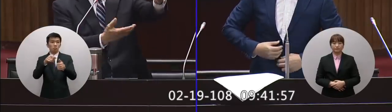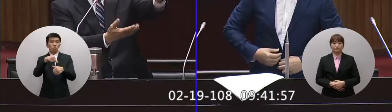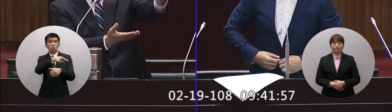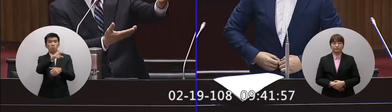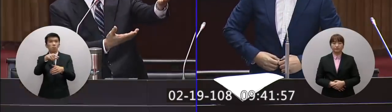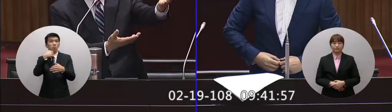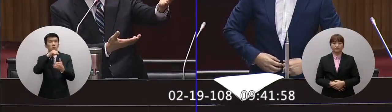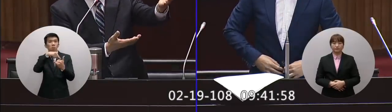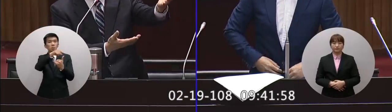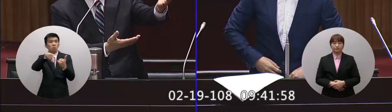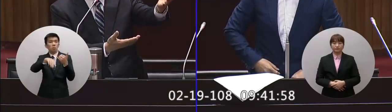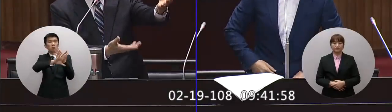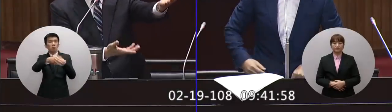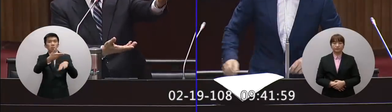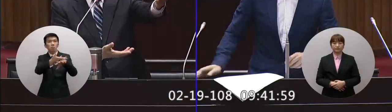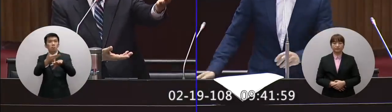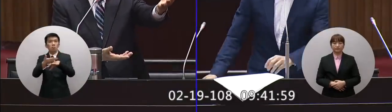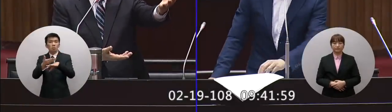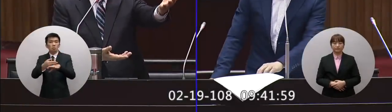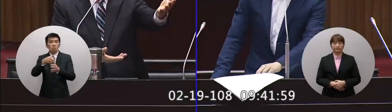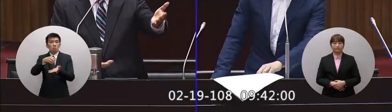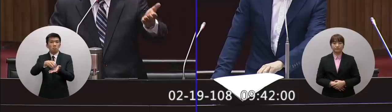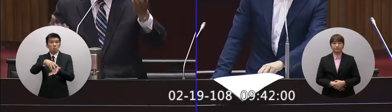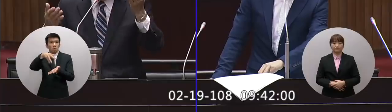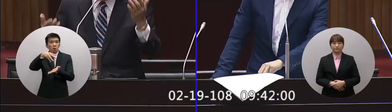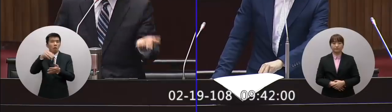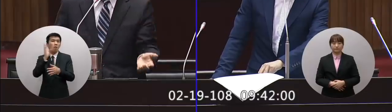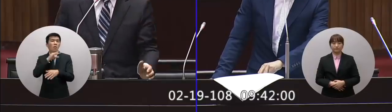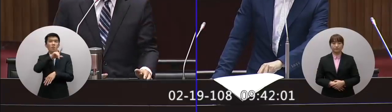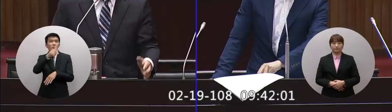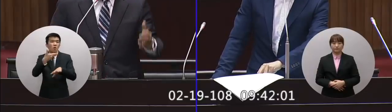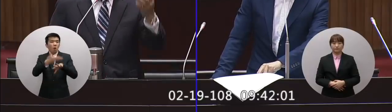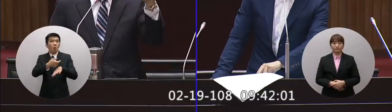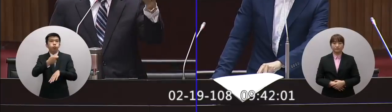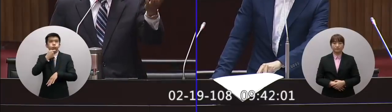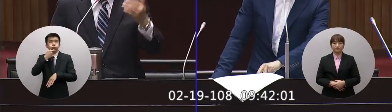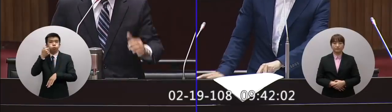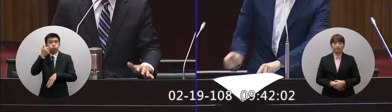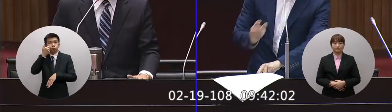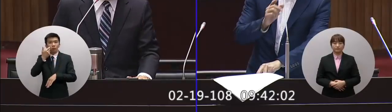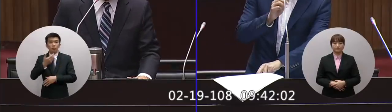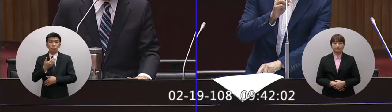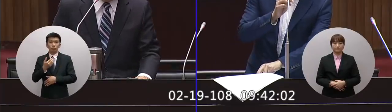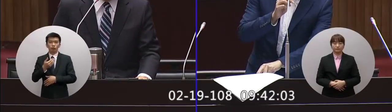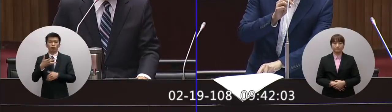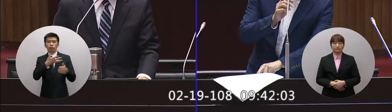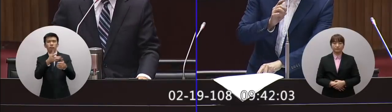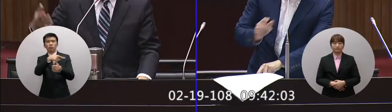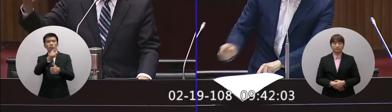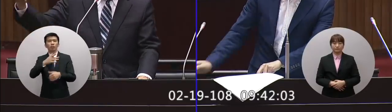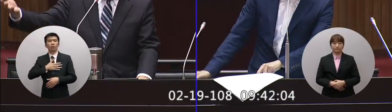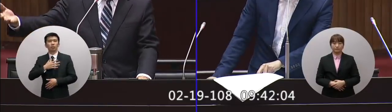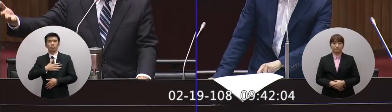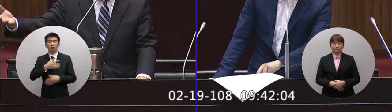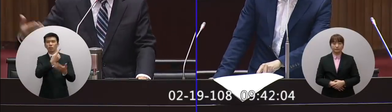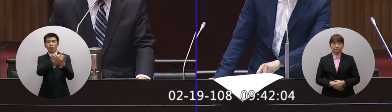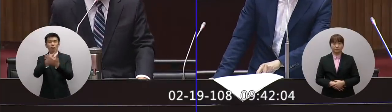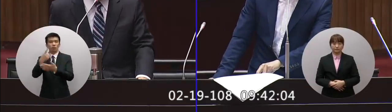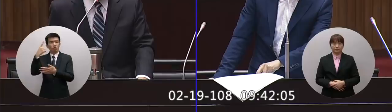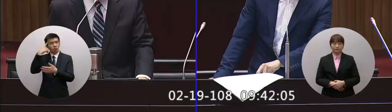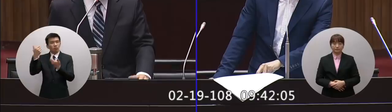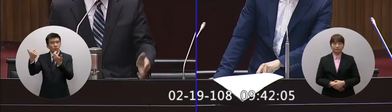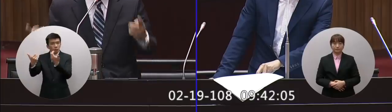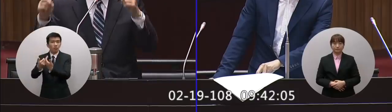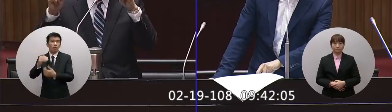愿意换核废料，很清楚，现在没有任何地方愿意接受核废料，却不反对核